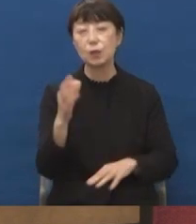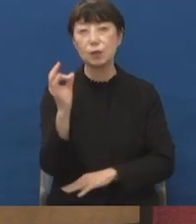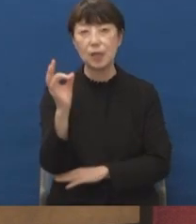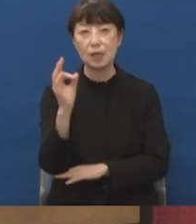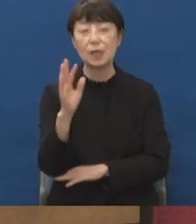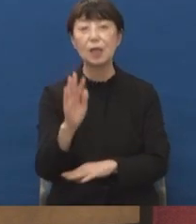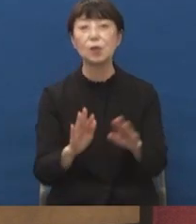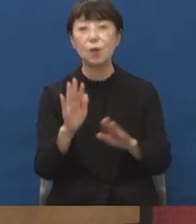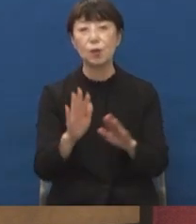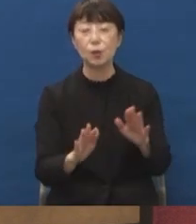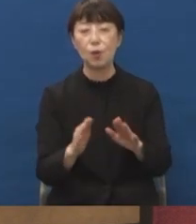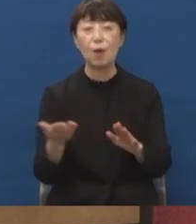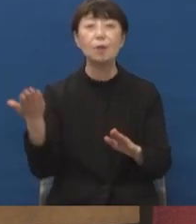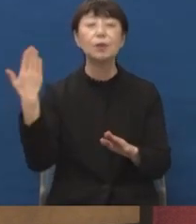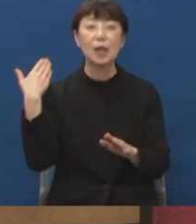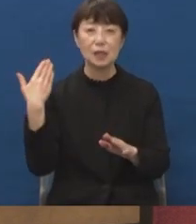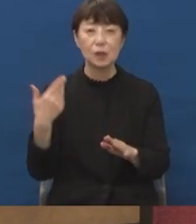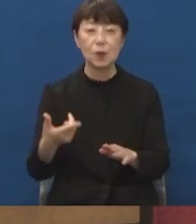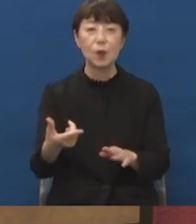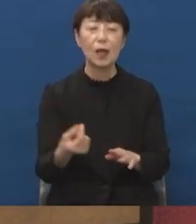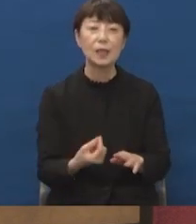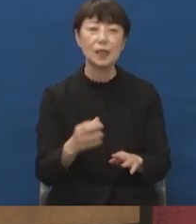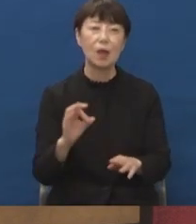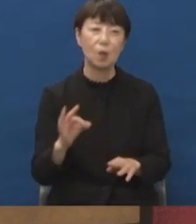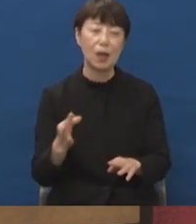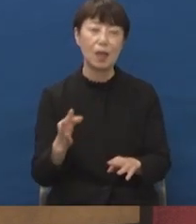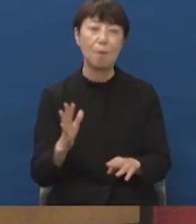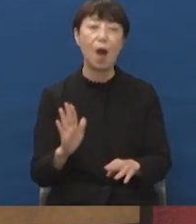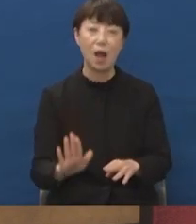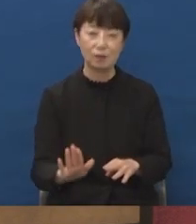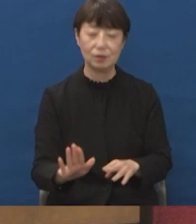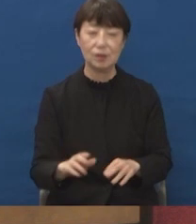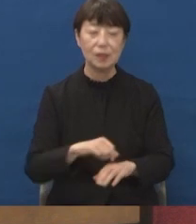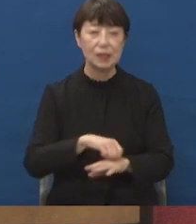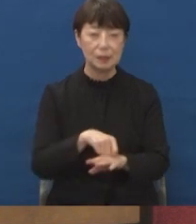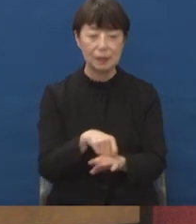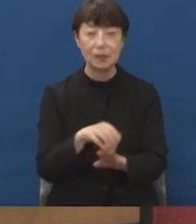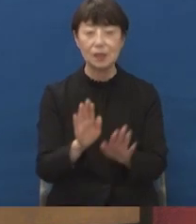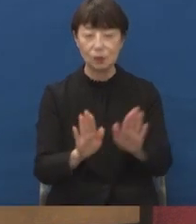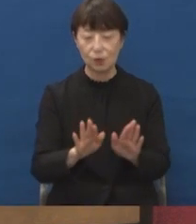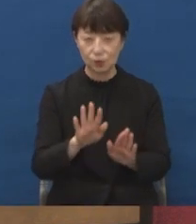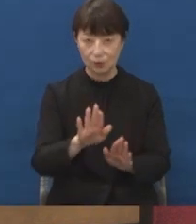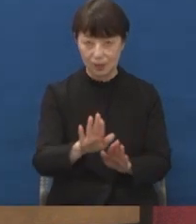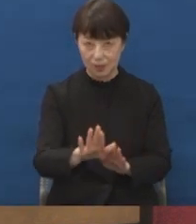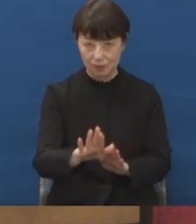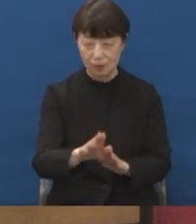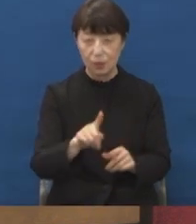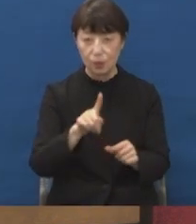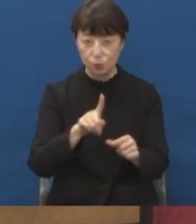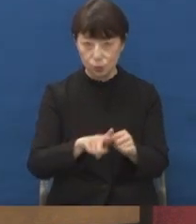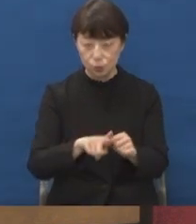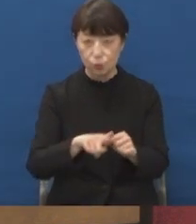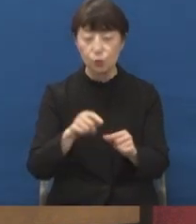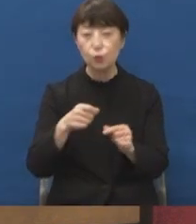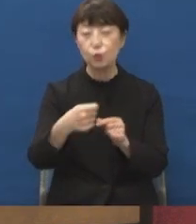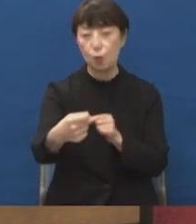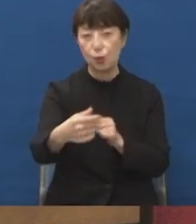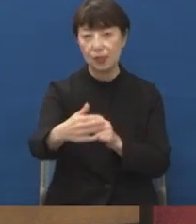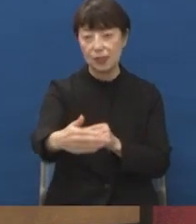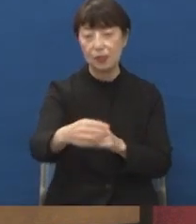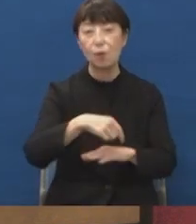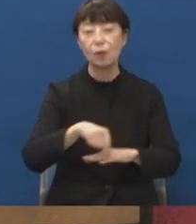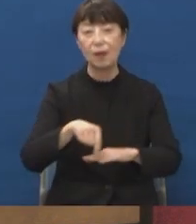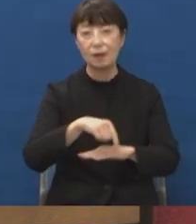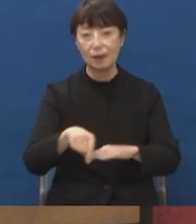る過去負債も含め、依然として厳しい状況であるという認識のもと、中期的、長期的な計画による